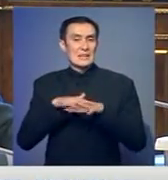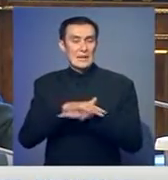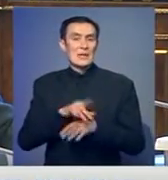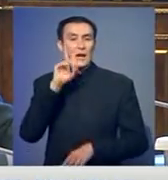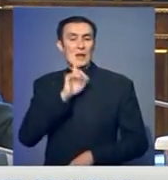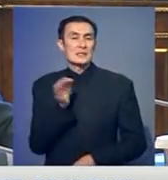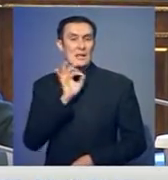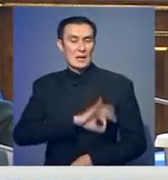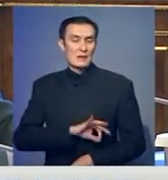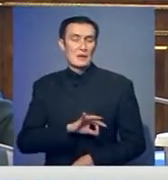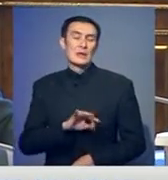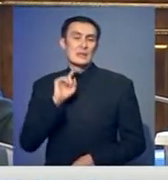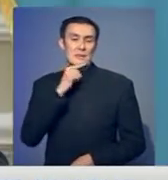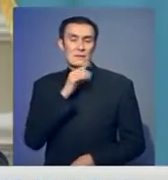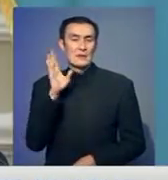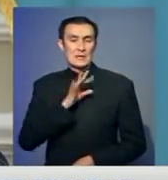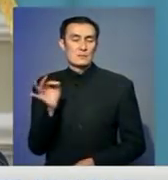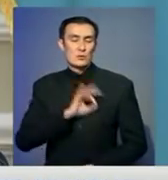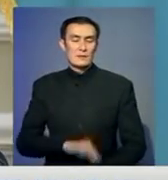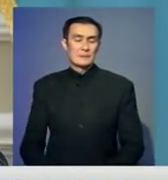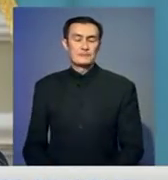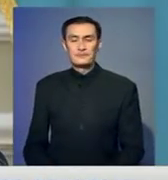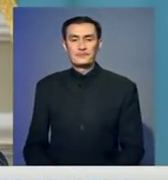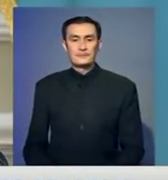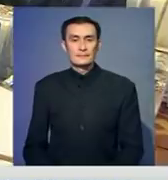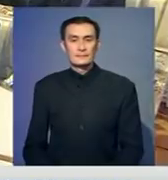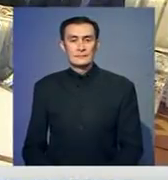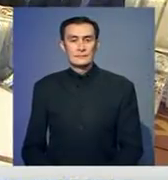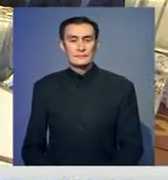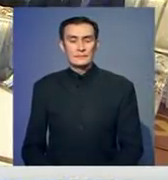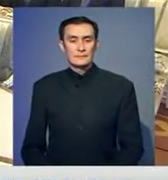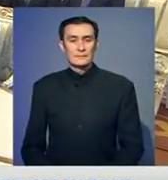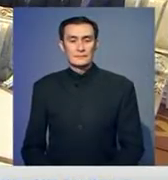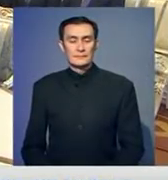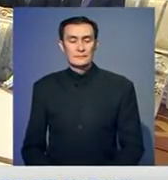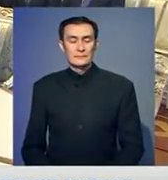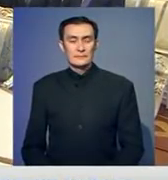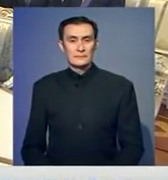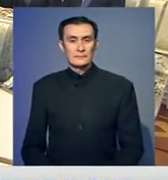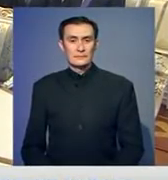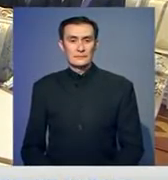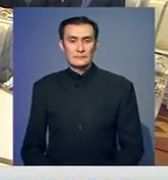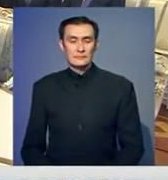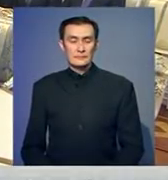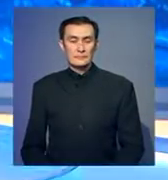рационального водопользования. Иван Тулинов при поддержке телерадиокомплекса президента Республики Казахстан «Хабар-24».